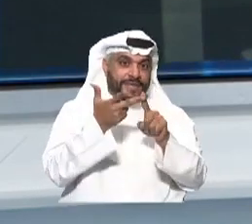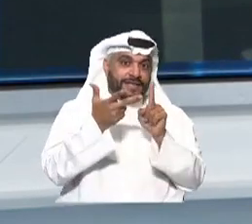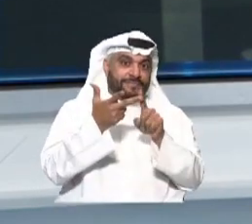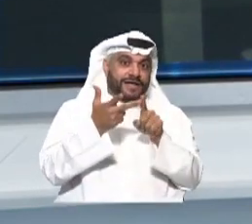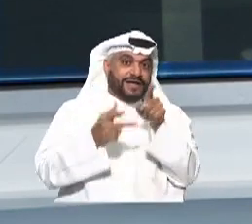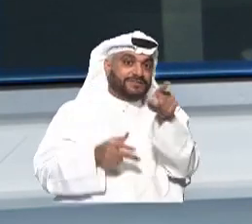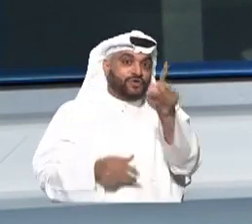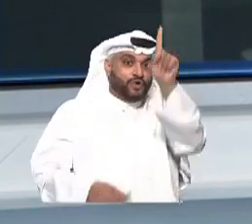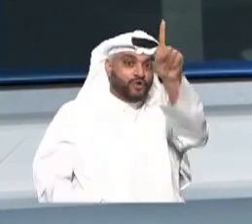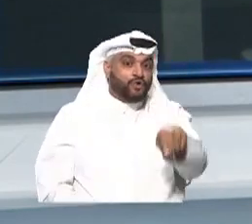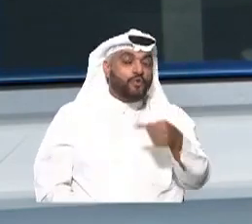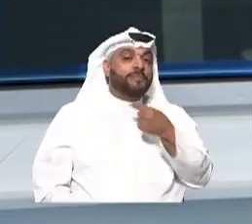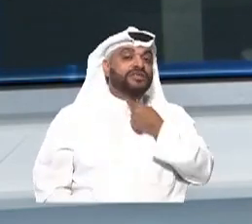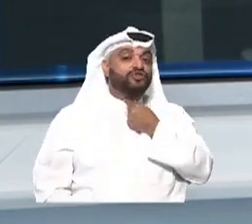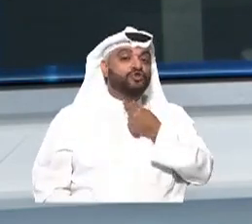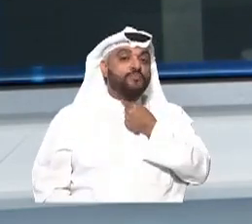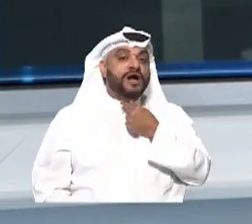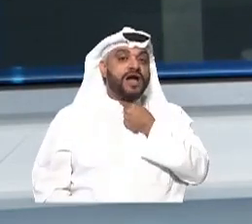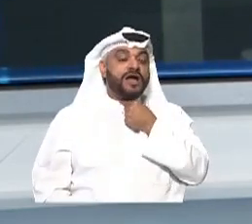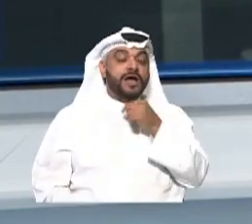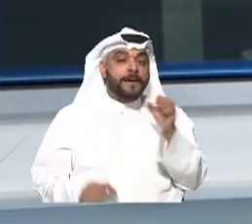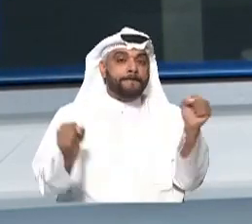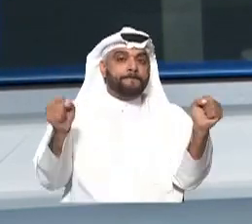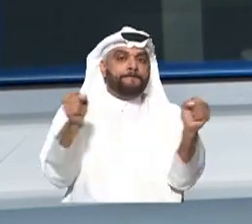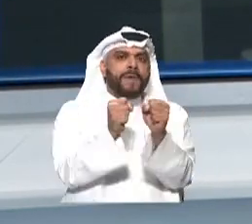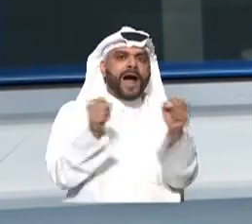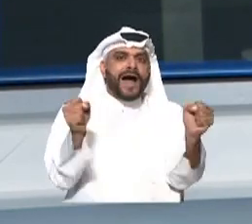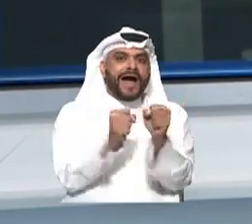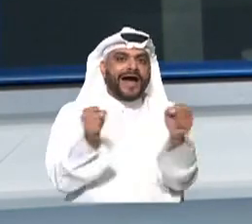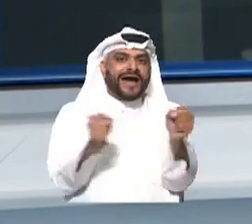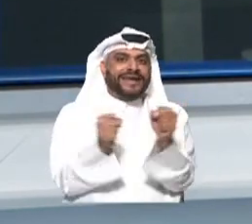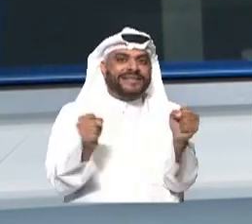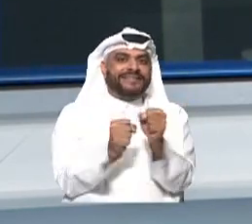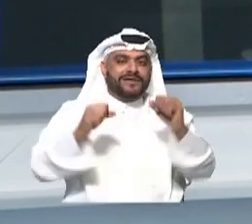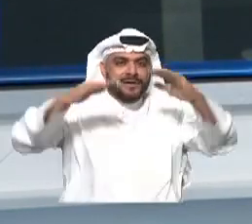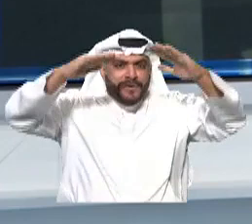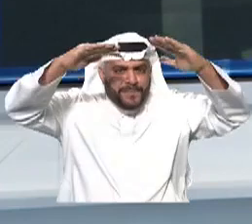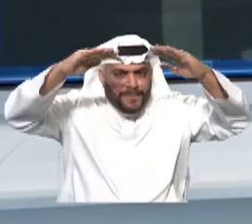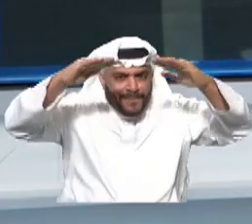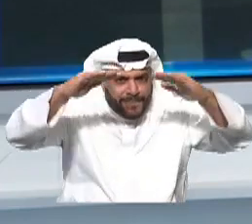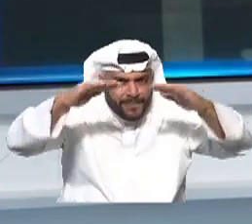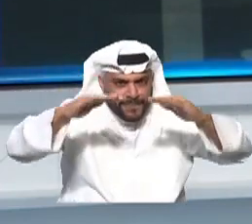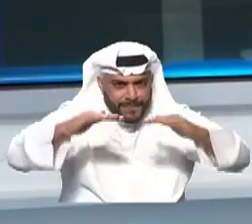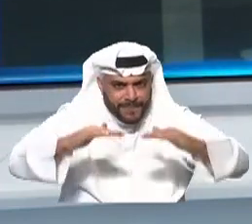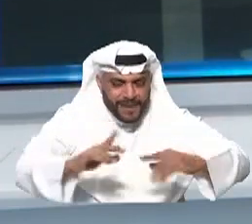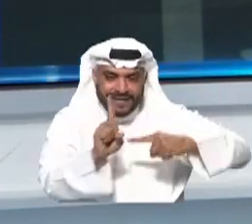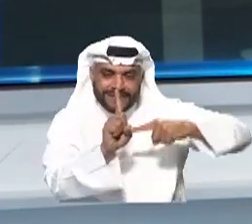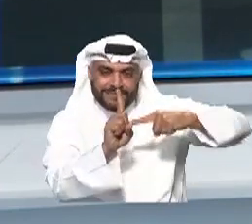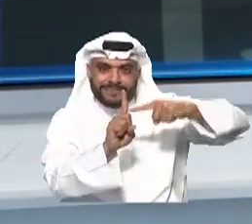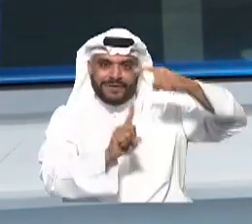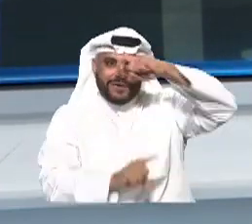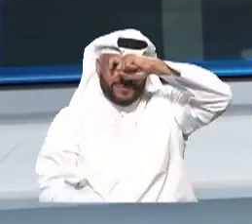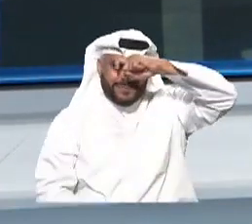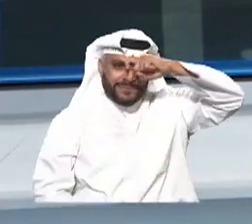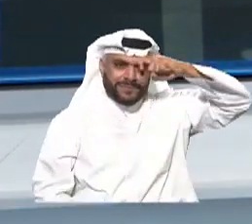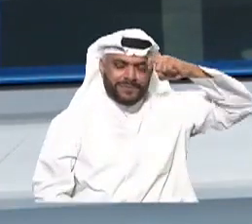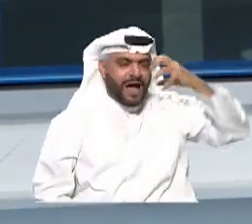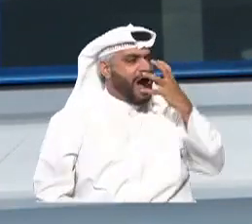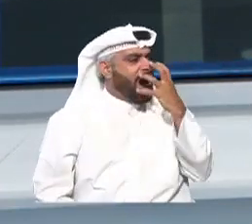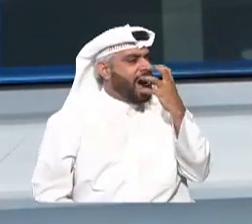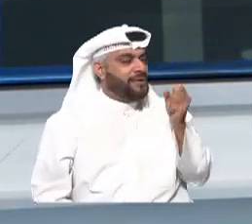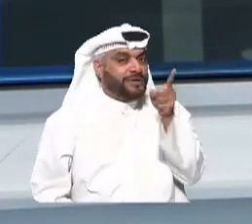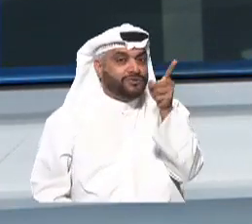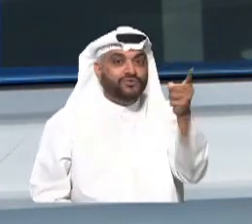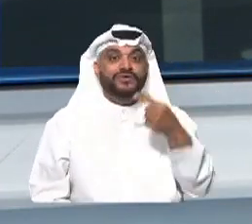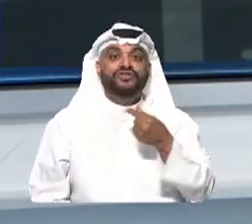من يوم الجمعة إلى جبهة هوائية باردة، راح تنزل معها درجات الحرارة بشكل تدريجي مثل ما احنا